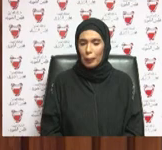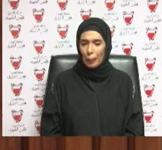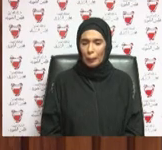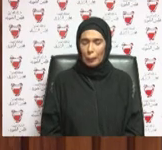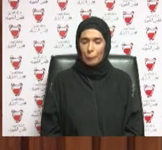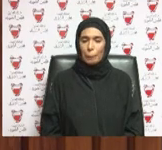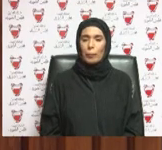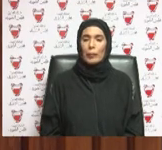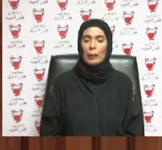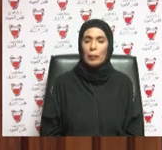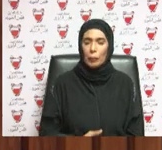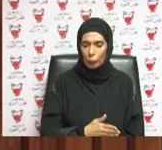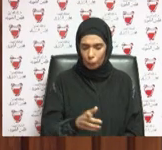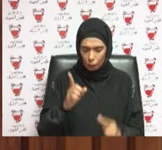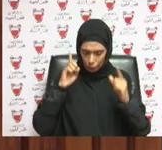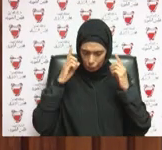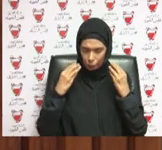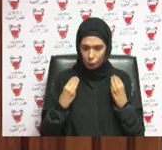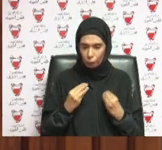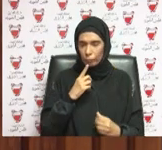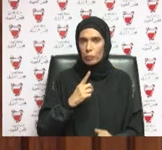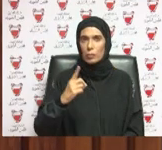ولذلك نحن مطمئنين إن شاء الله،